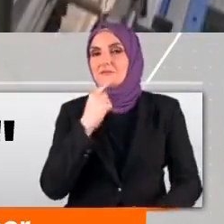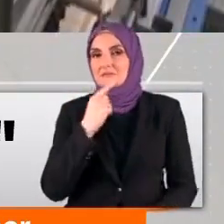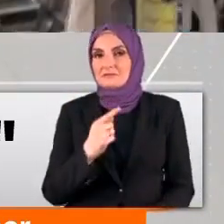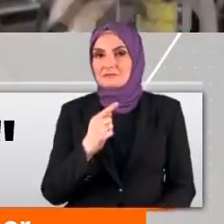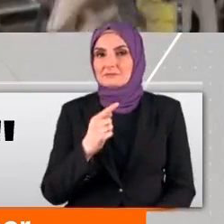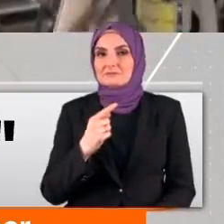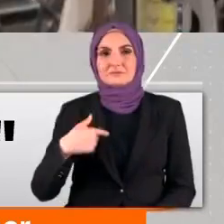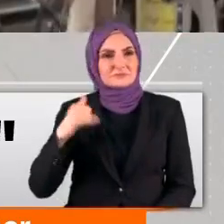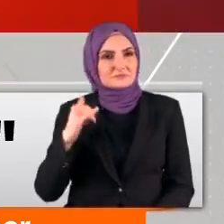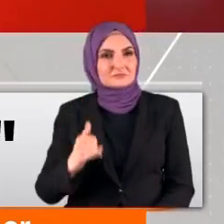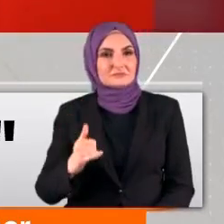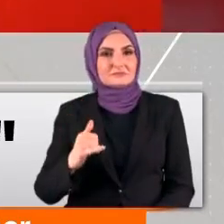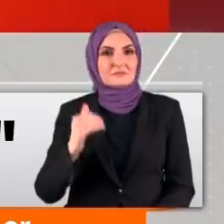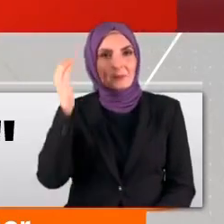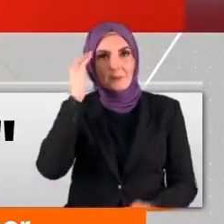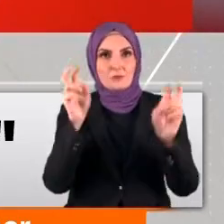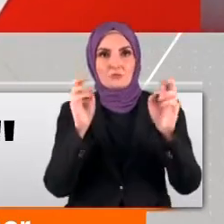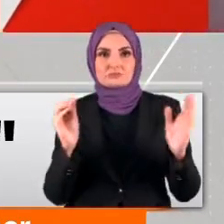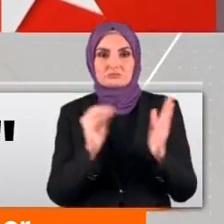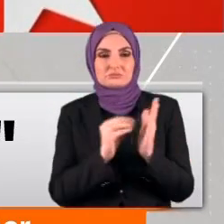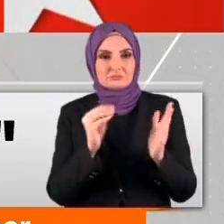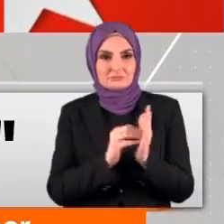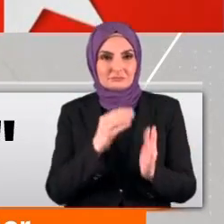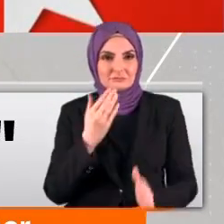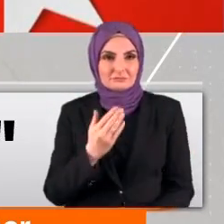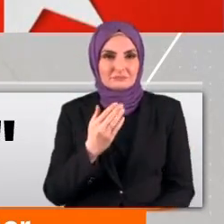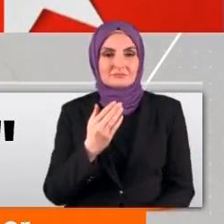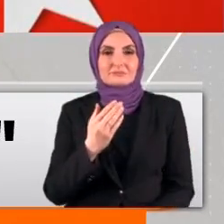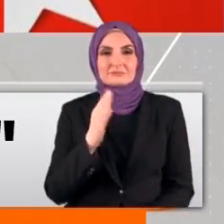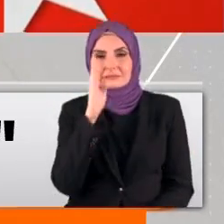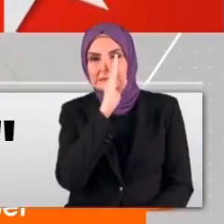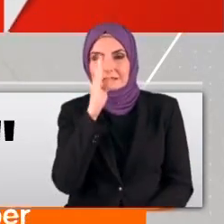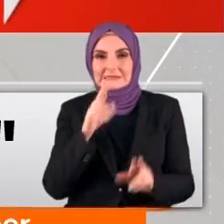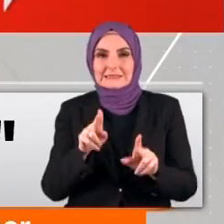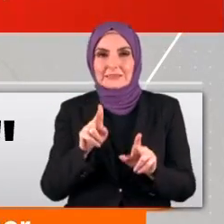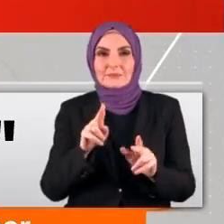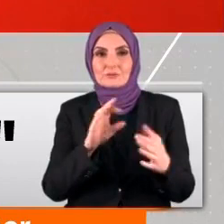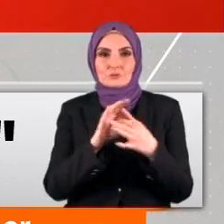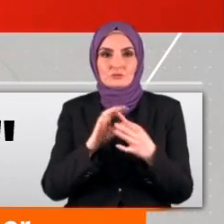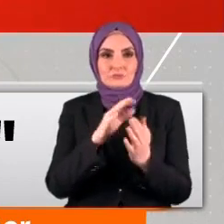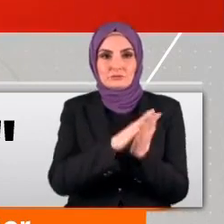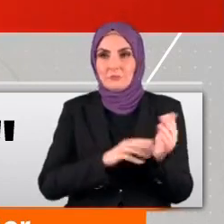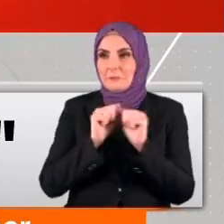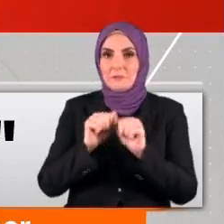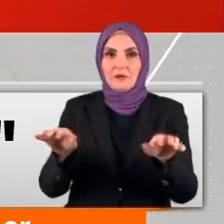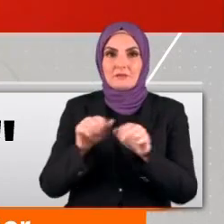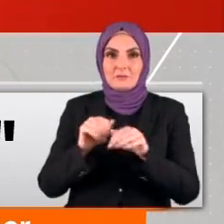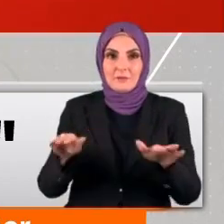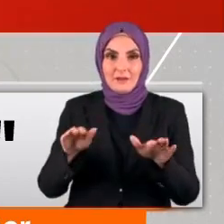manşetler, yayınladıkları sinsi makalelerle kamuoyunu yönlendirmeye çalışıyorlar. Bize niye